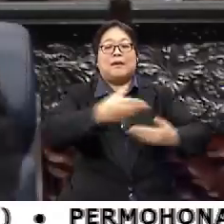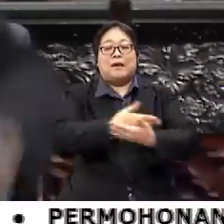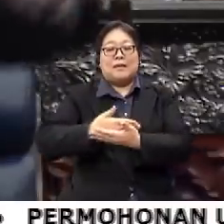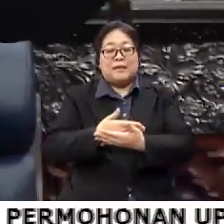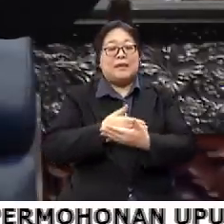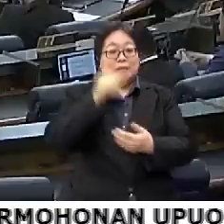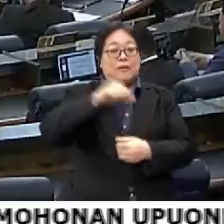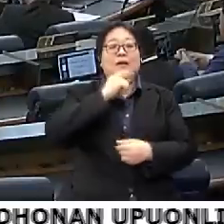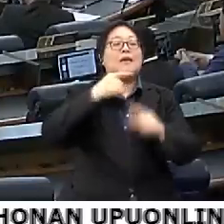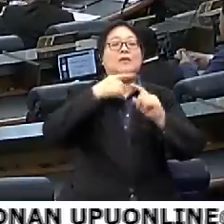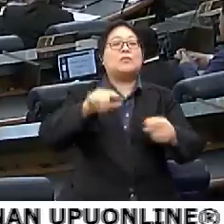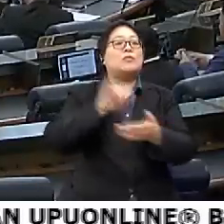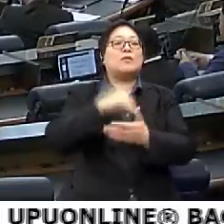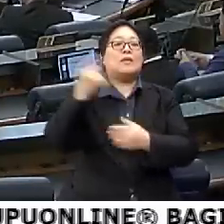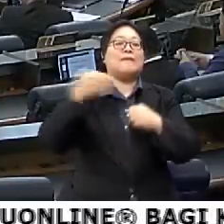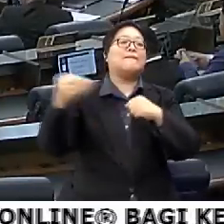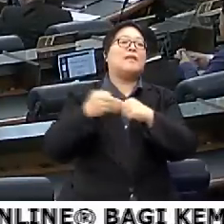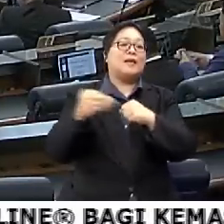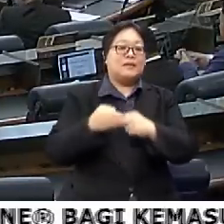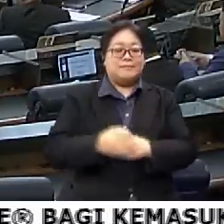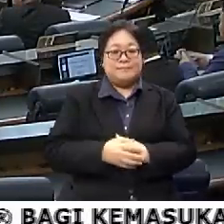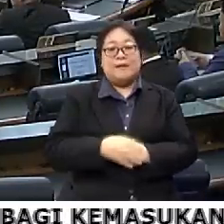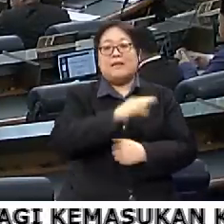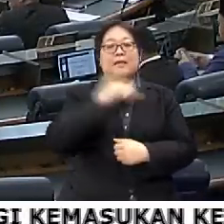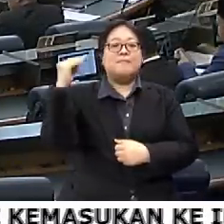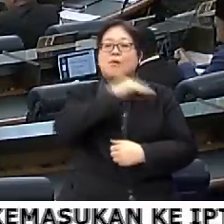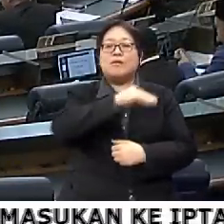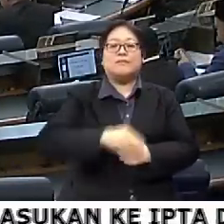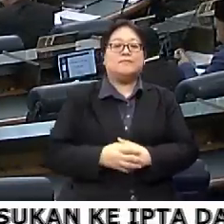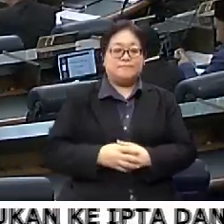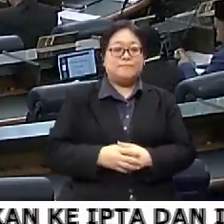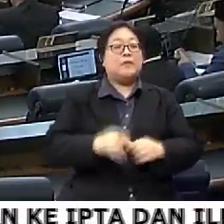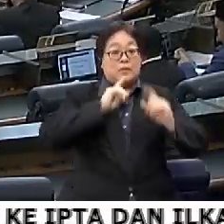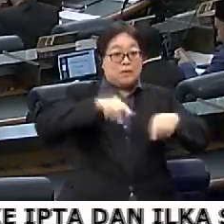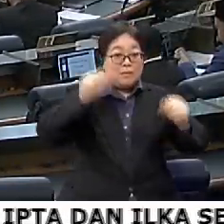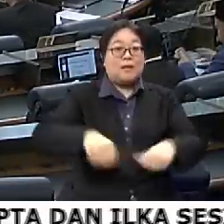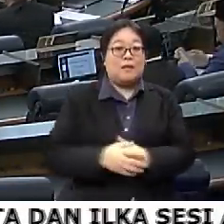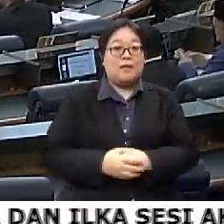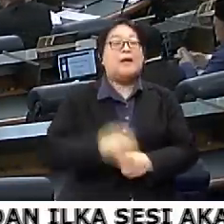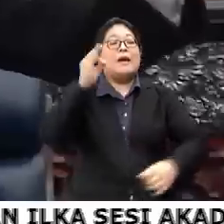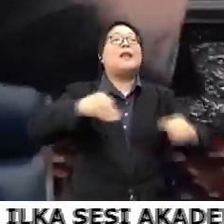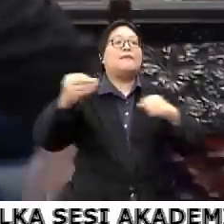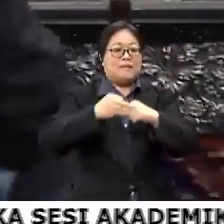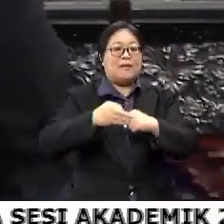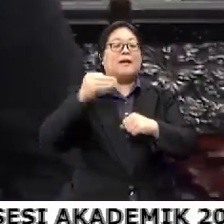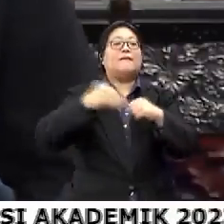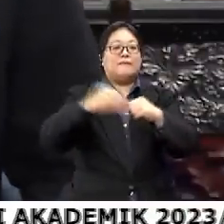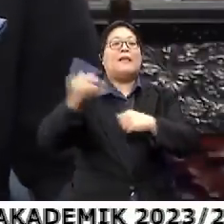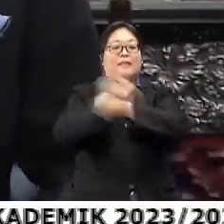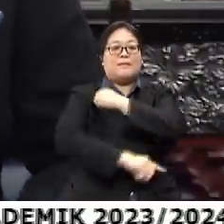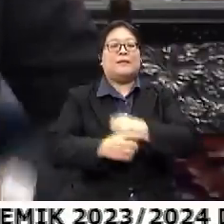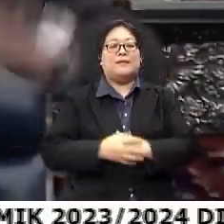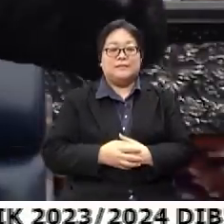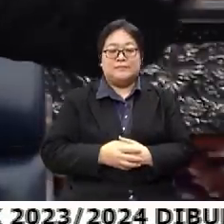menantu. Boleh itu jawab. Itu adalah suatu fitnah dan pembohongan. Boleh jawab. Kalau fitnah, saman.